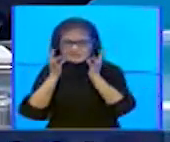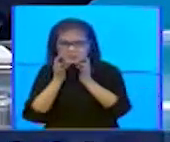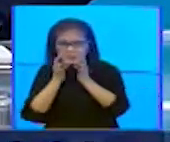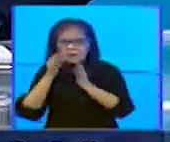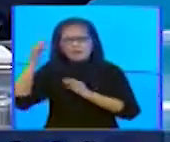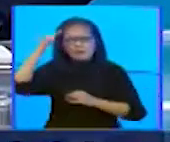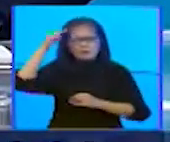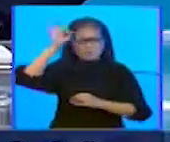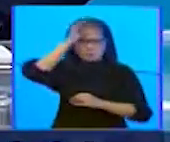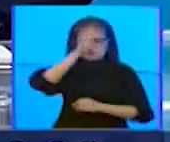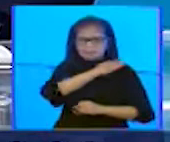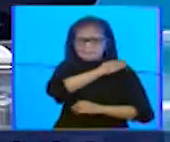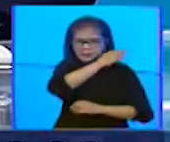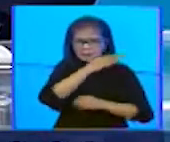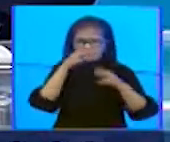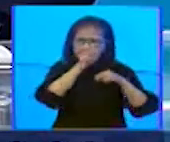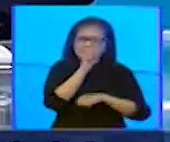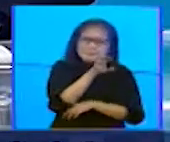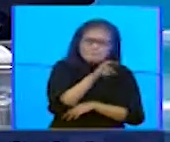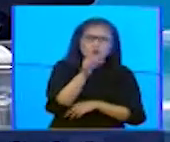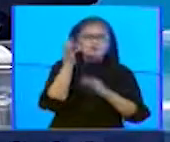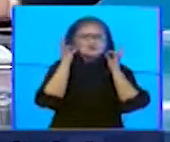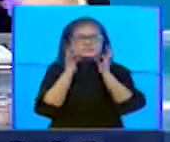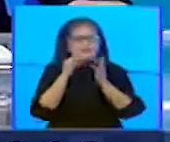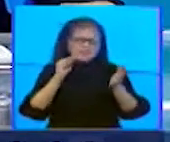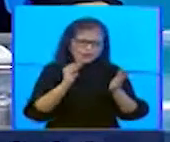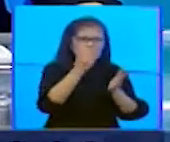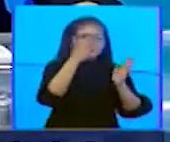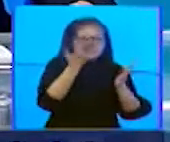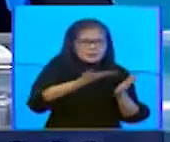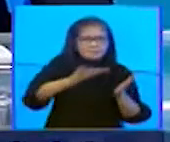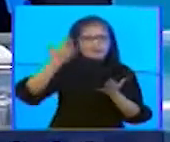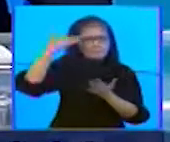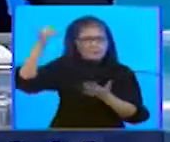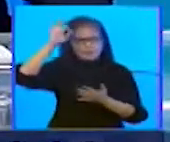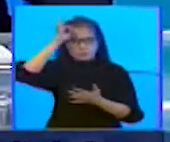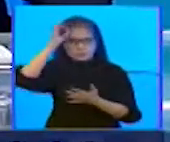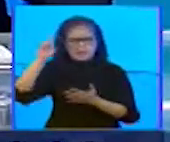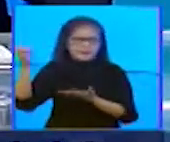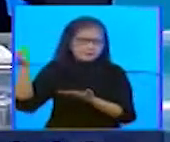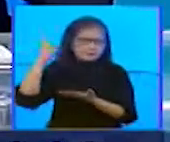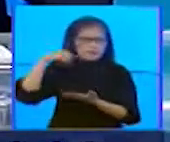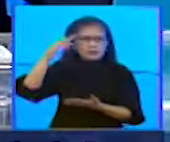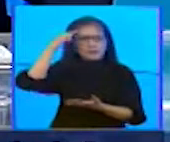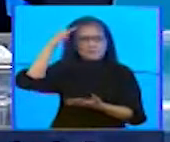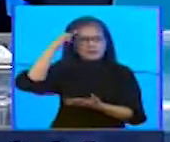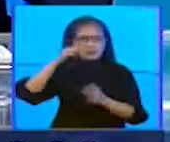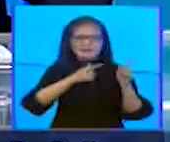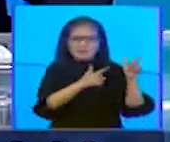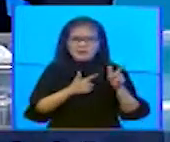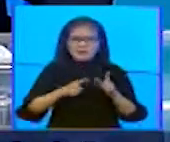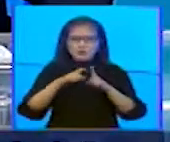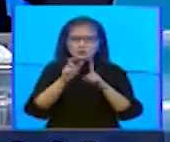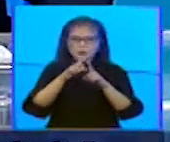mengimbau Rizieq untuk patuh panggilan polisi sesuai aturan hukum yang berlaku dan berikut pernyataan Pangdam Jaya Mayjen TNI